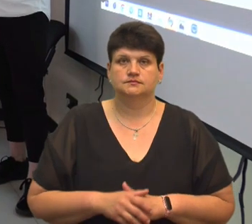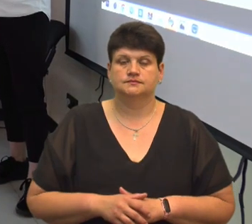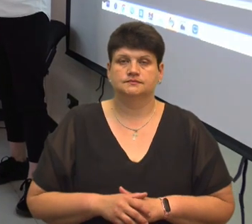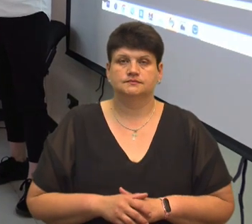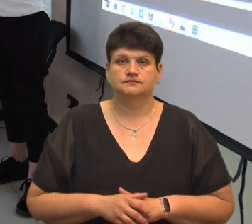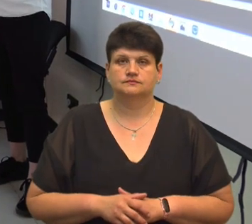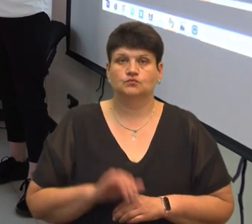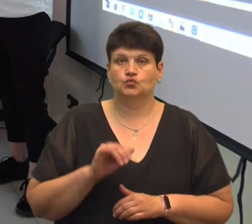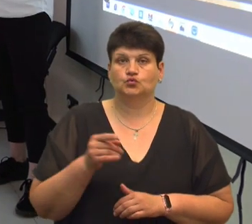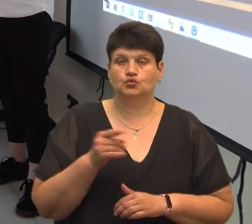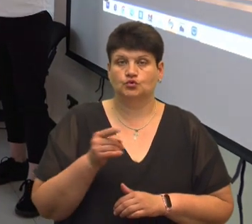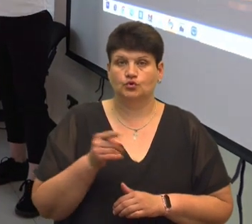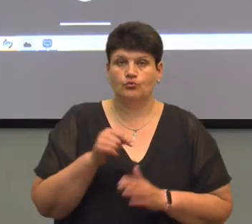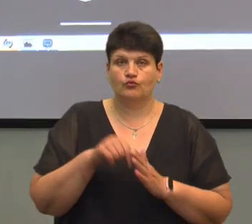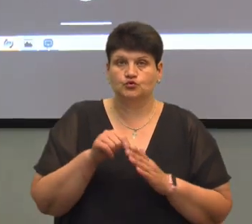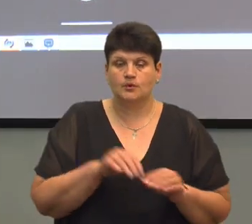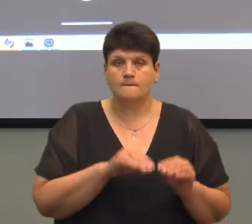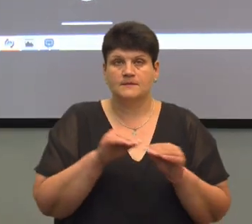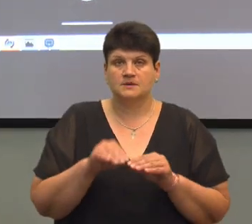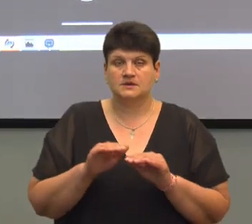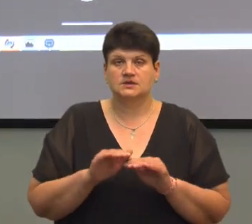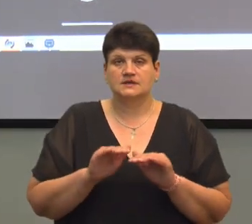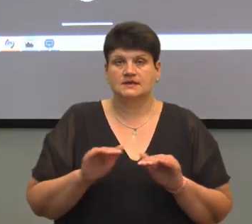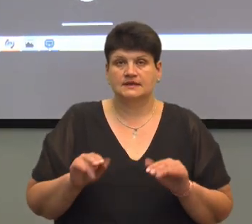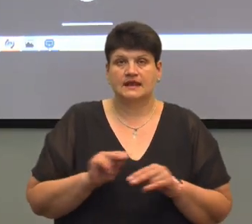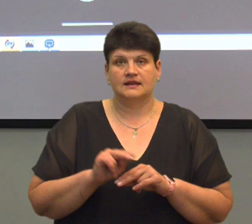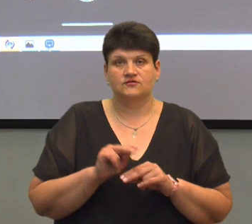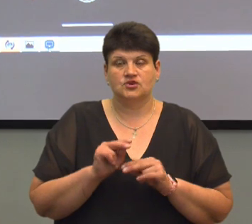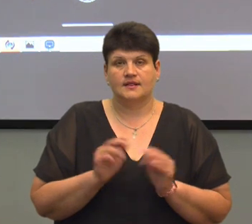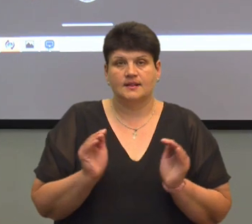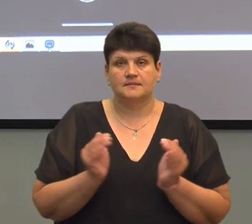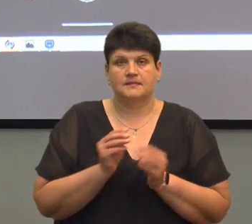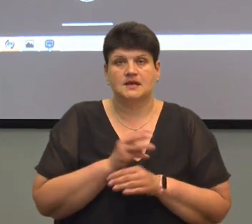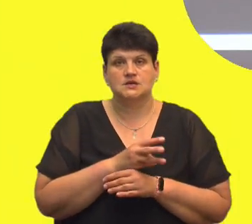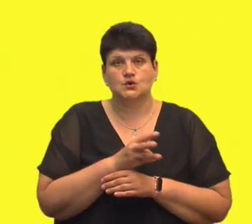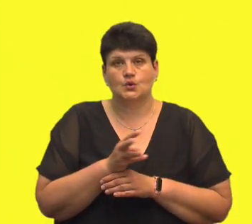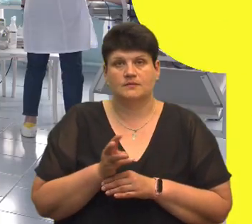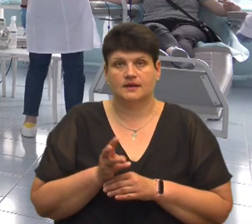У Тернополі внутрішньо переміщених дітей навчали мобільної зйомки.